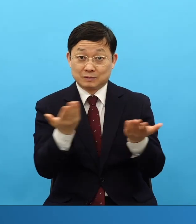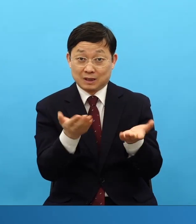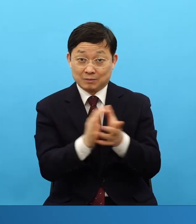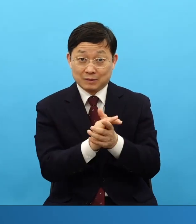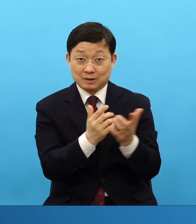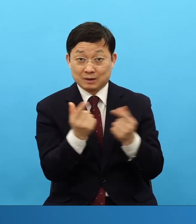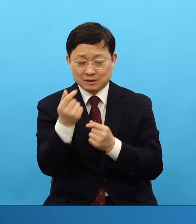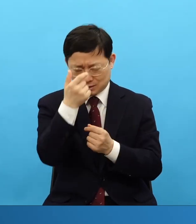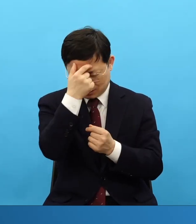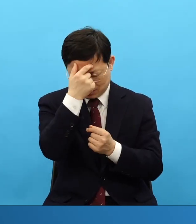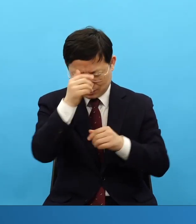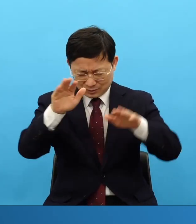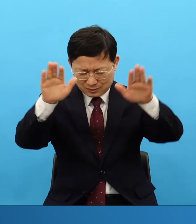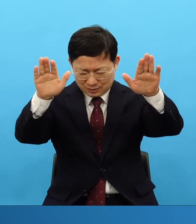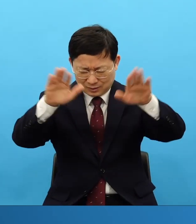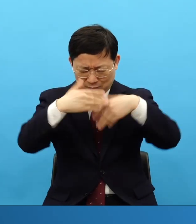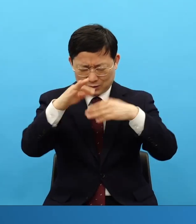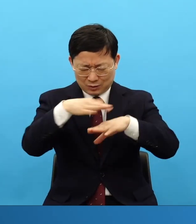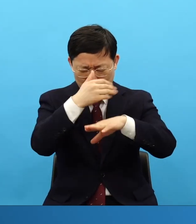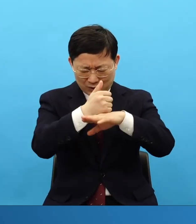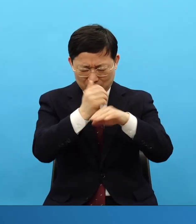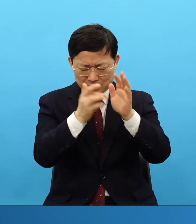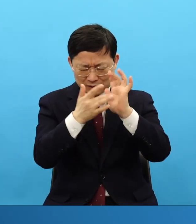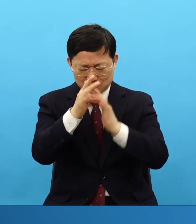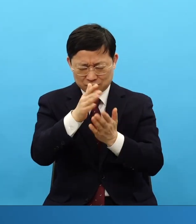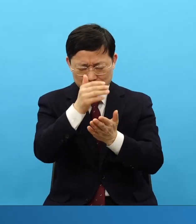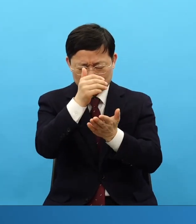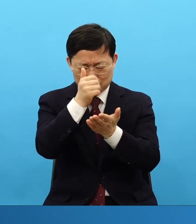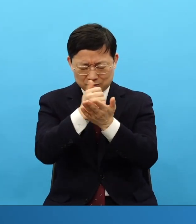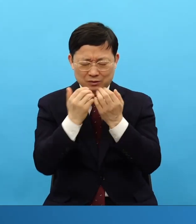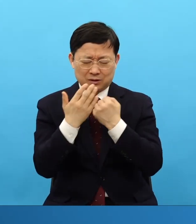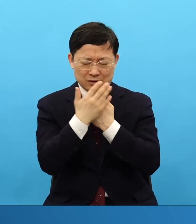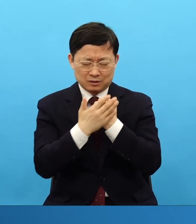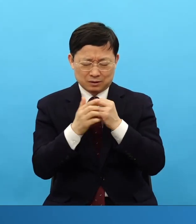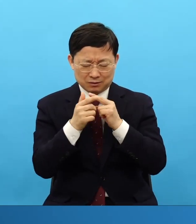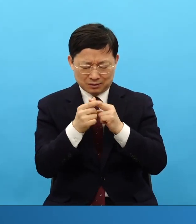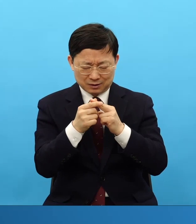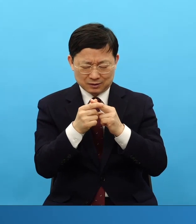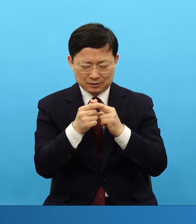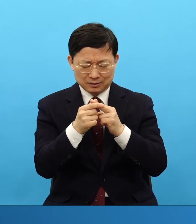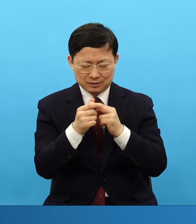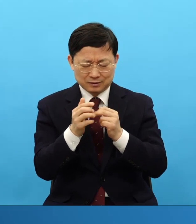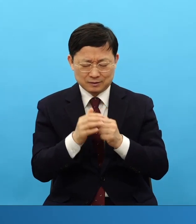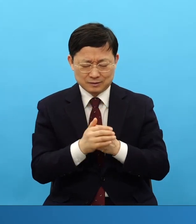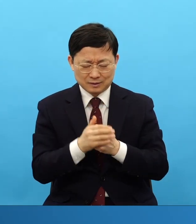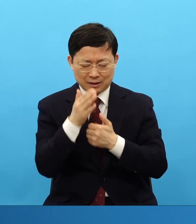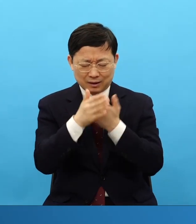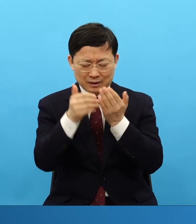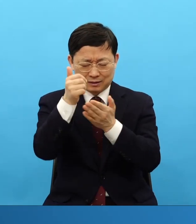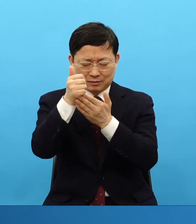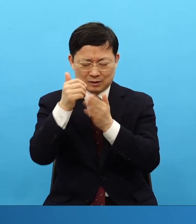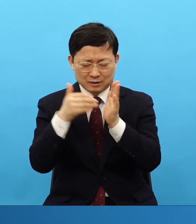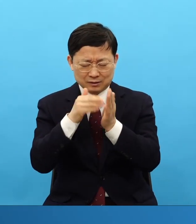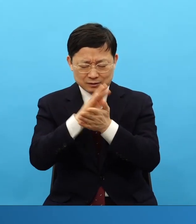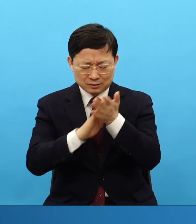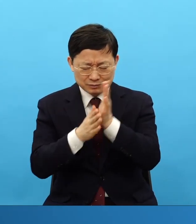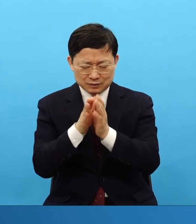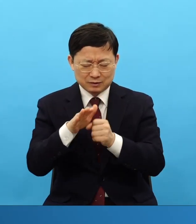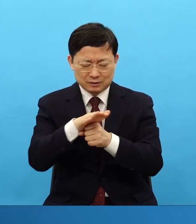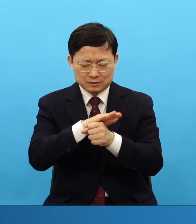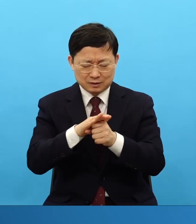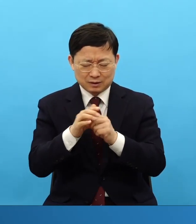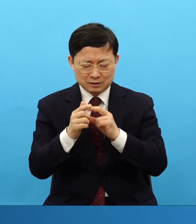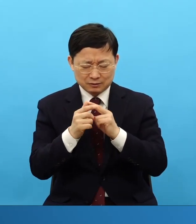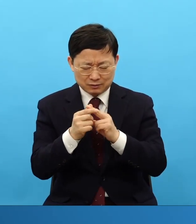pray. 만왕의 왕이신 주 예수 그리스도의 은혜와 For the grace of our Lord Jesus Christ, who is the King of kings, 하나님의 무한하신